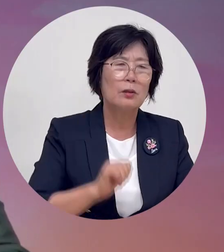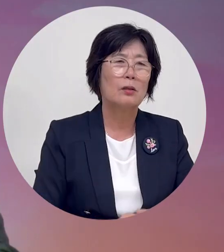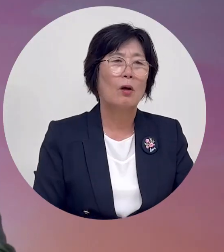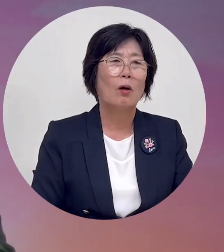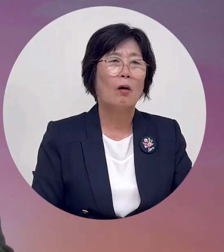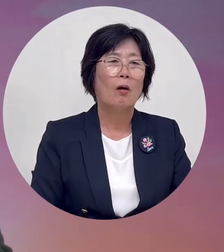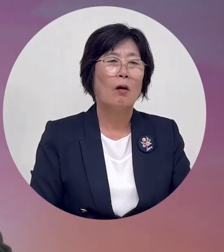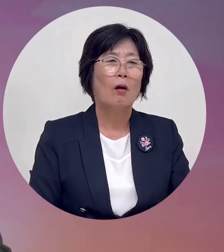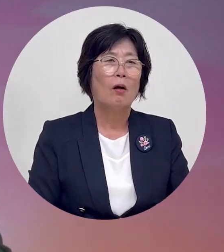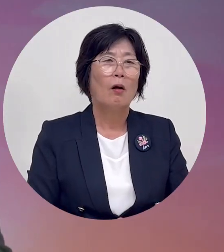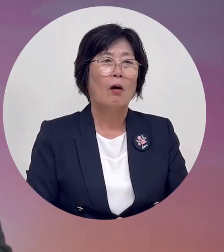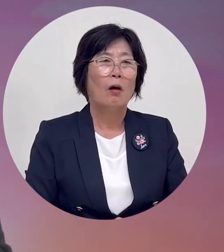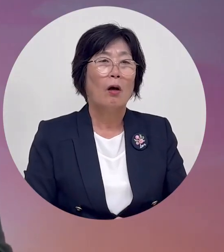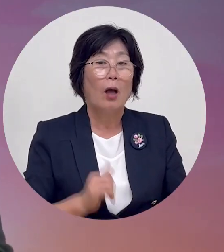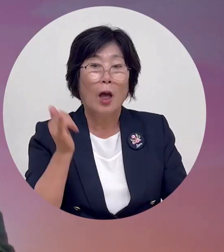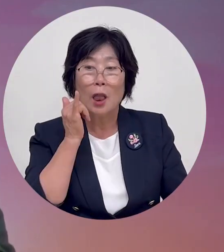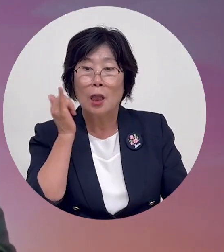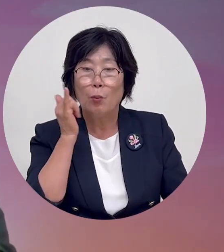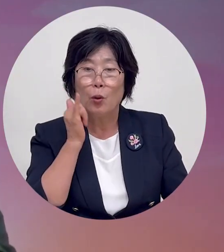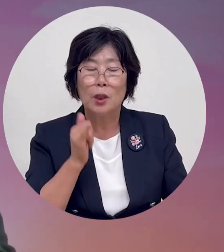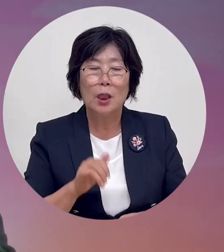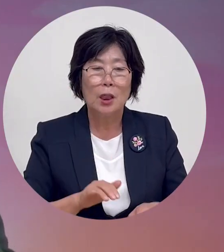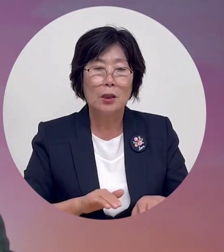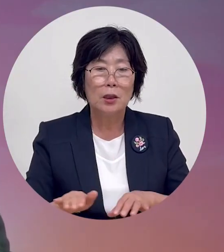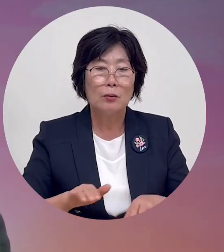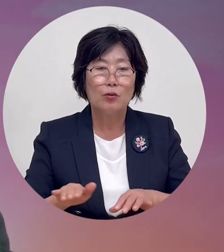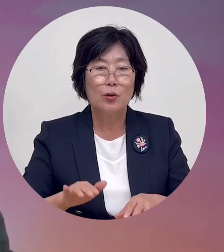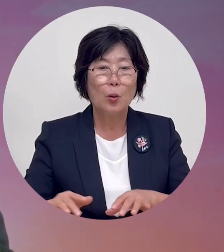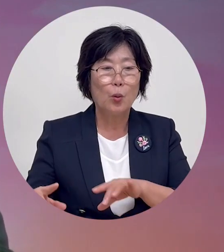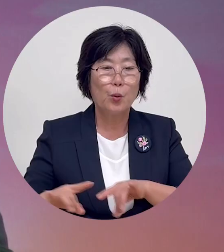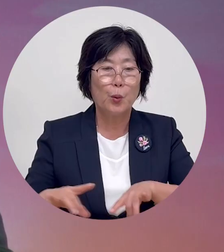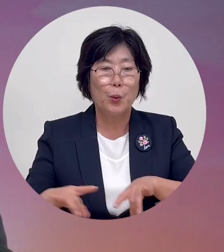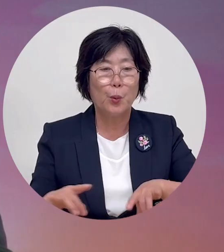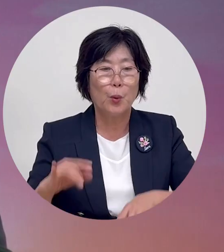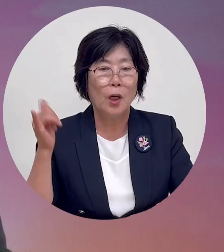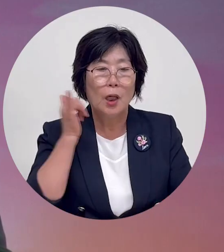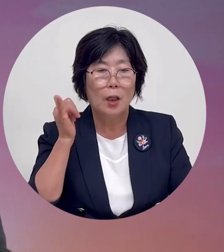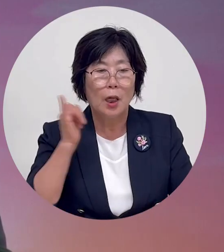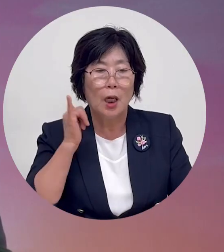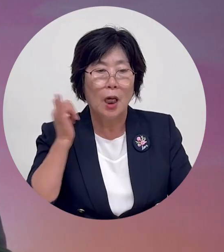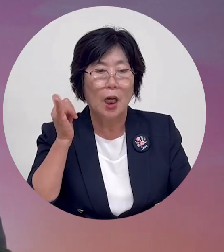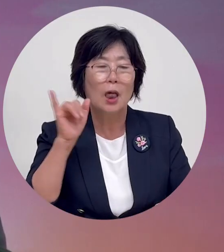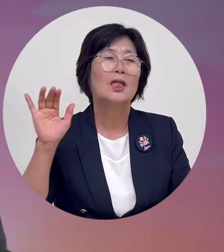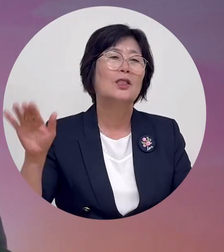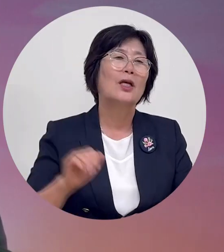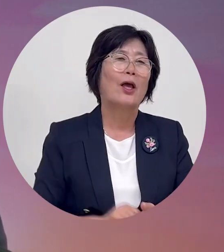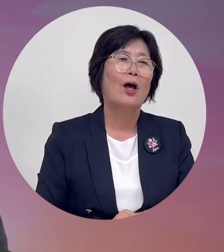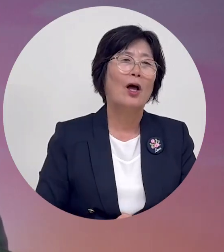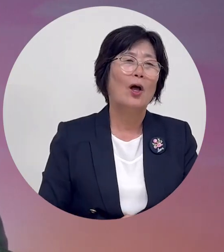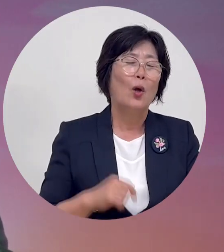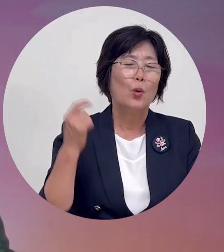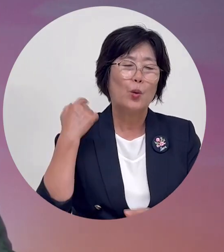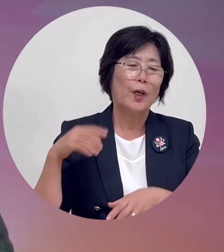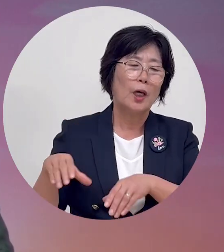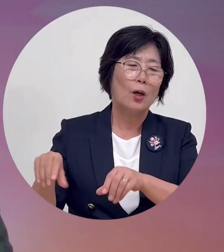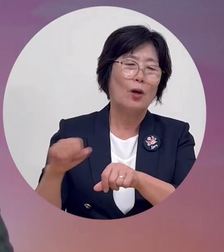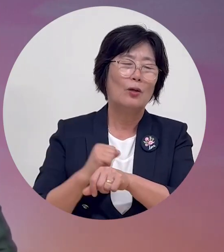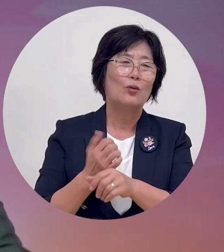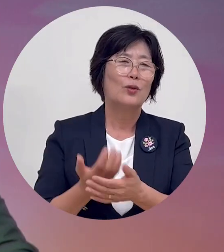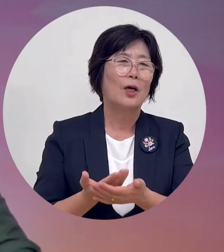찾아가지고 핸드폰이 지금 너무 강하게 울리고 있죠.